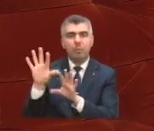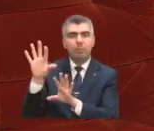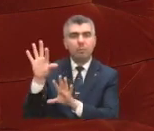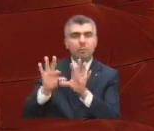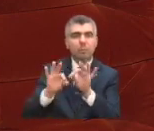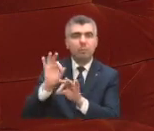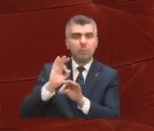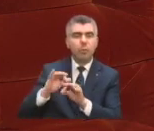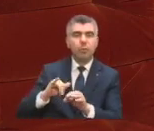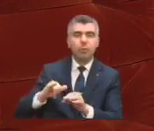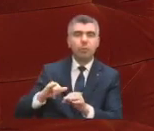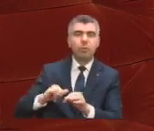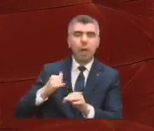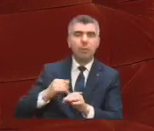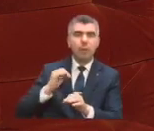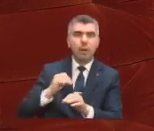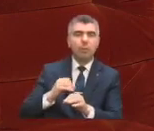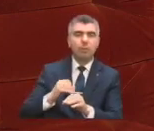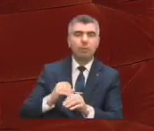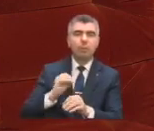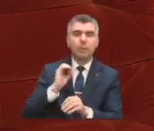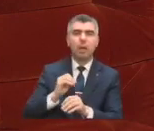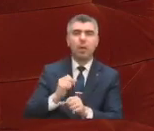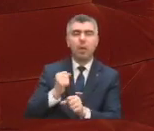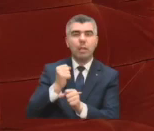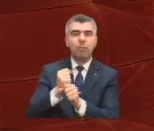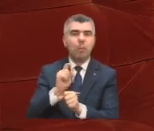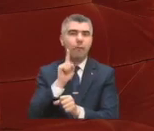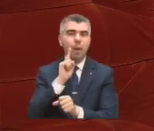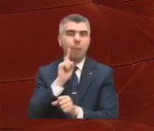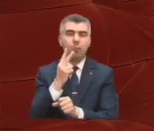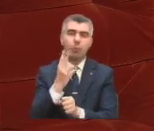تشغيل الشباب وتشغيل النساء،